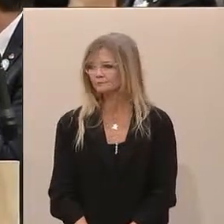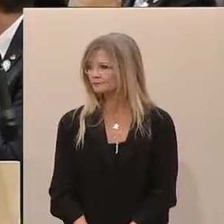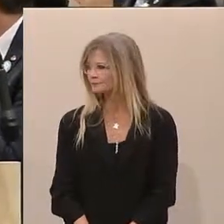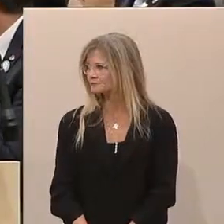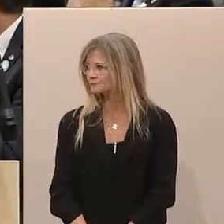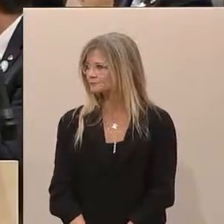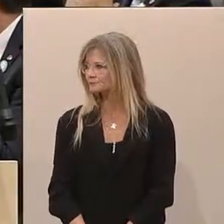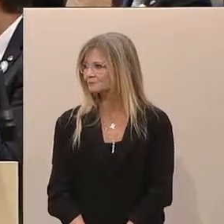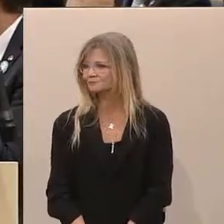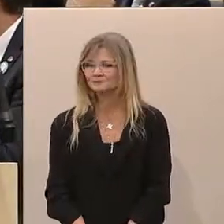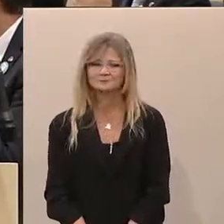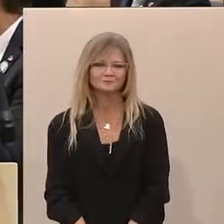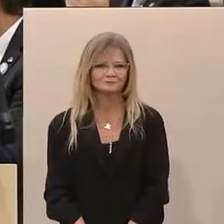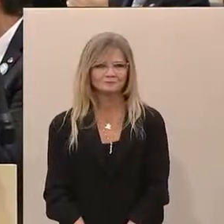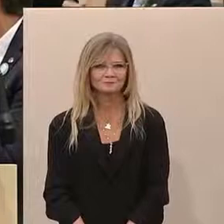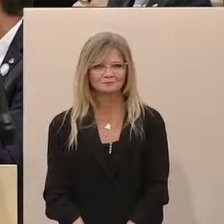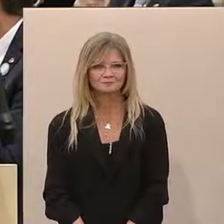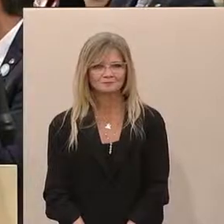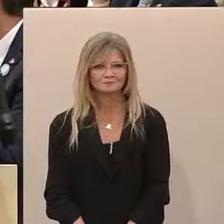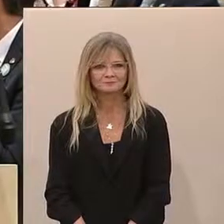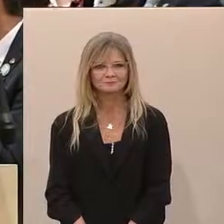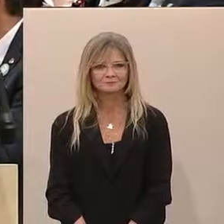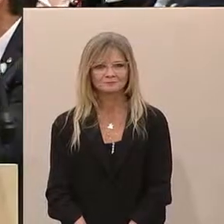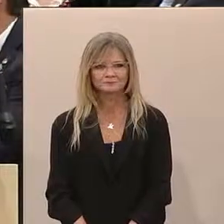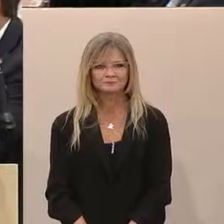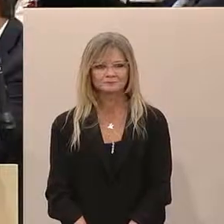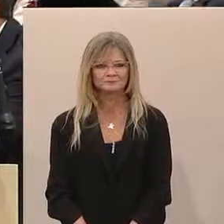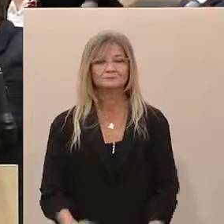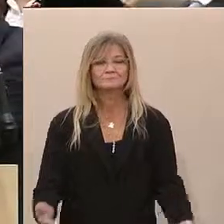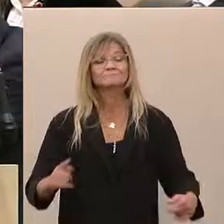sein des neuen Nationalrats, sagte der Clubobmann der Freiheitlichen.